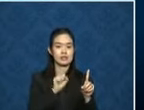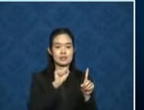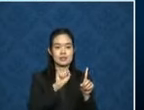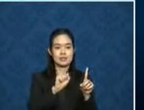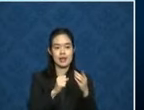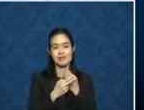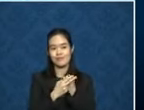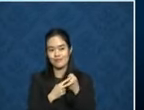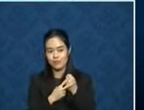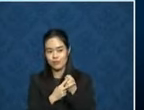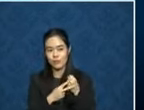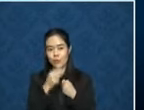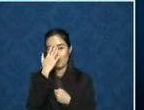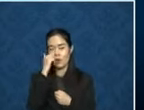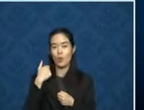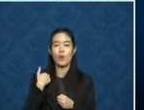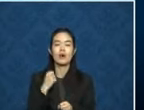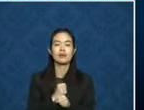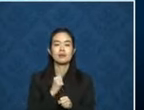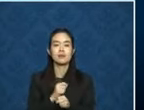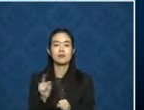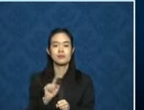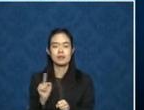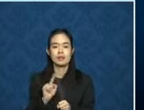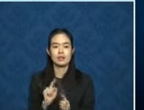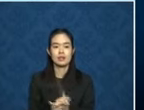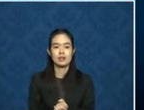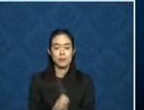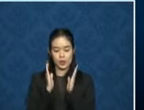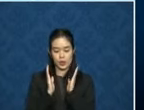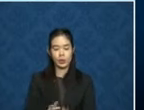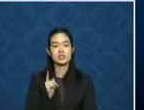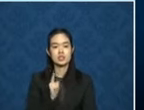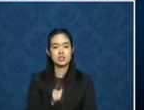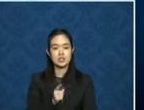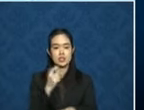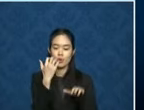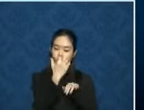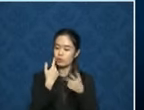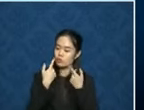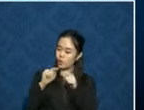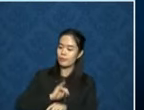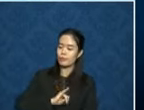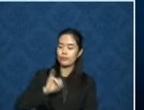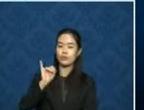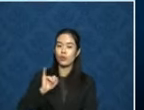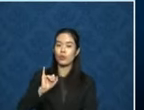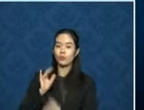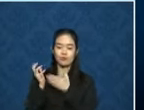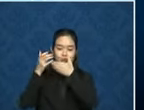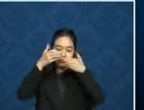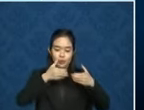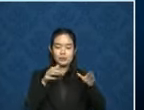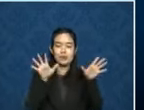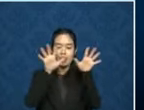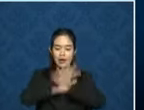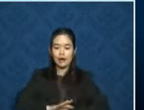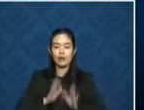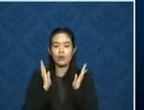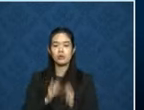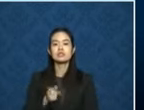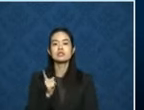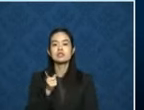าประดิษฐ์ที่สามารถทำให้กรรมการกว่า 30% เชื่อได้ว่าเป็นมนุษย์จริงๆนะครับและรางวัลสูงสุดนี้ก็ยังไม่มีนักพัฒนาคนไหนสามาร